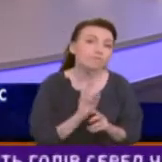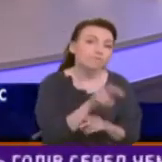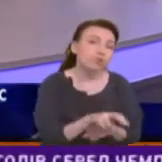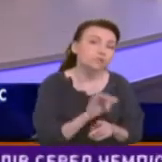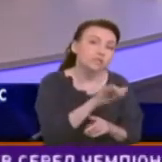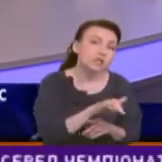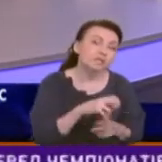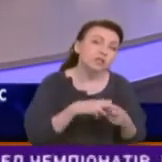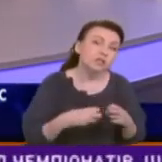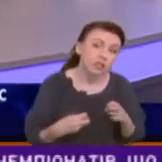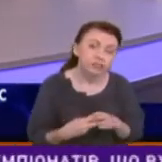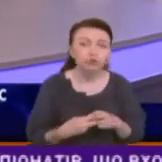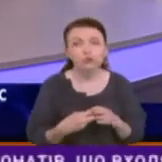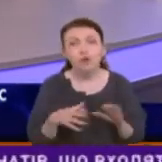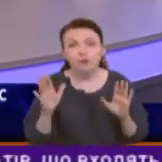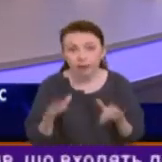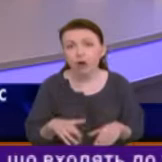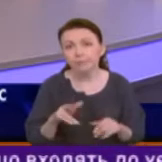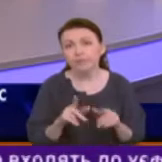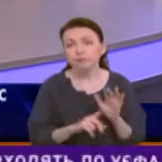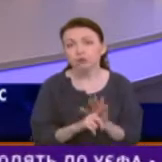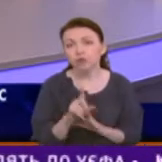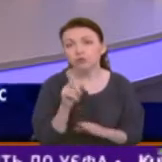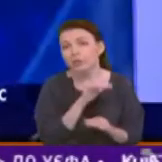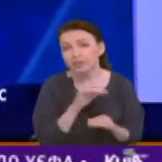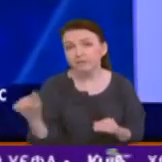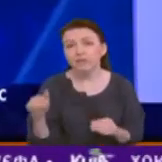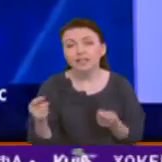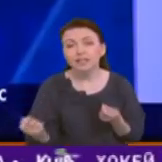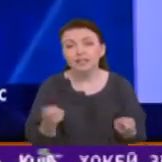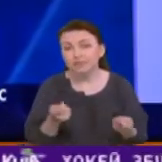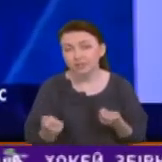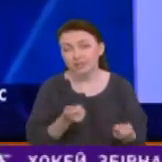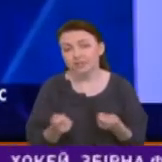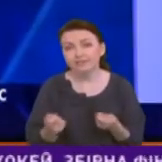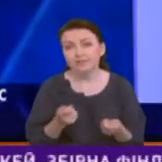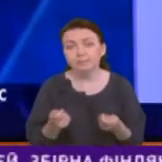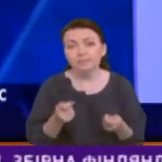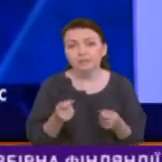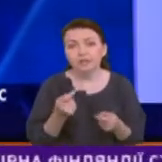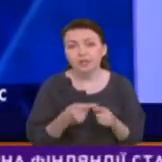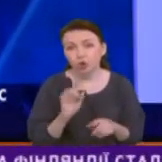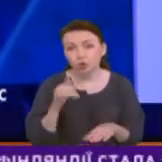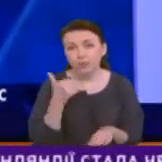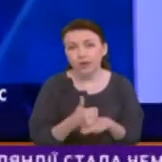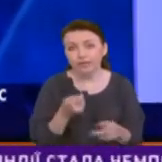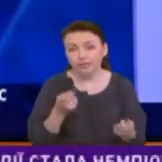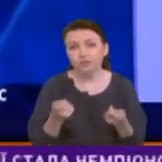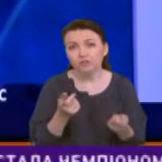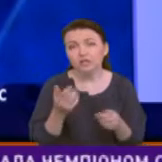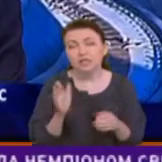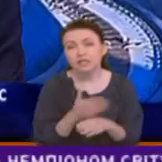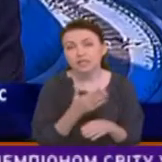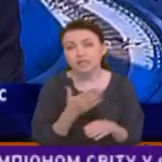Франківщину. Нехай би спочатку на рівні керівників, да, єпархів різних